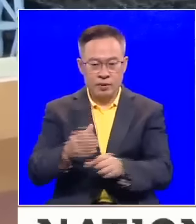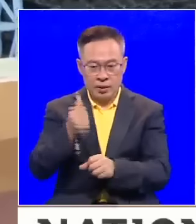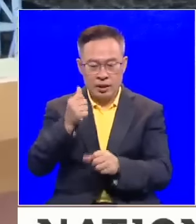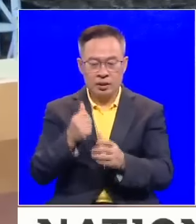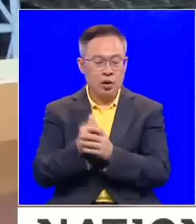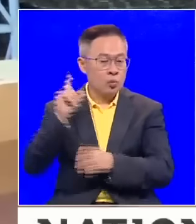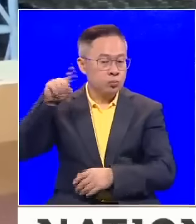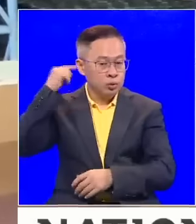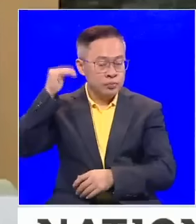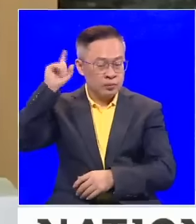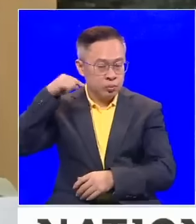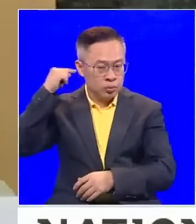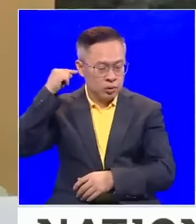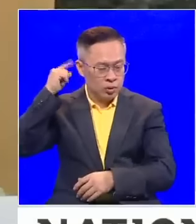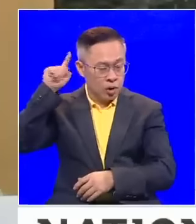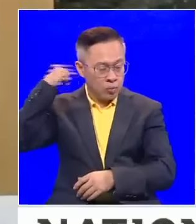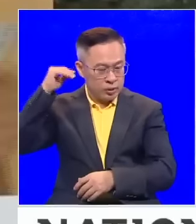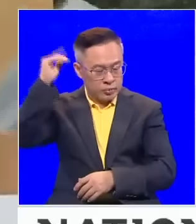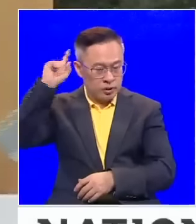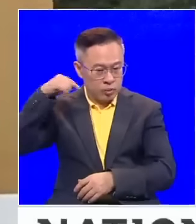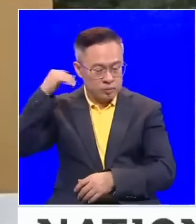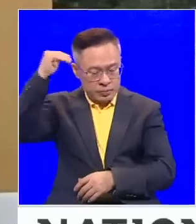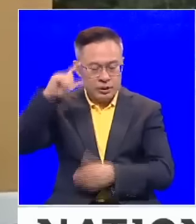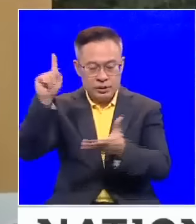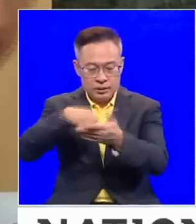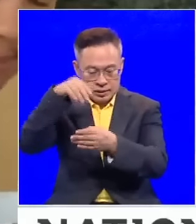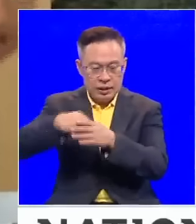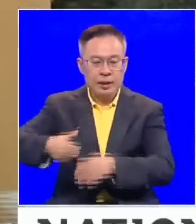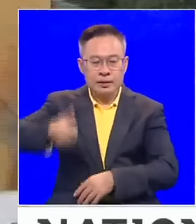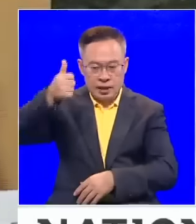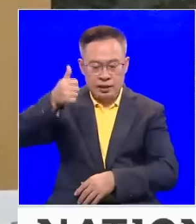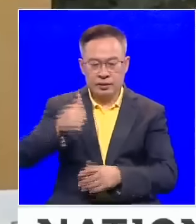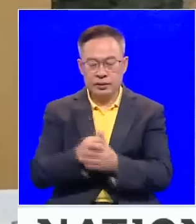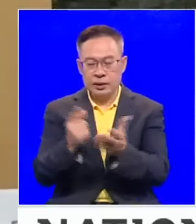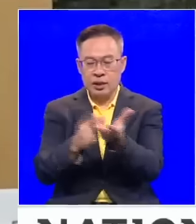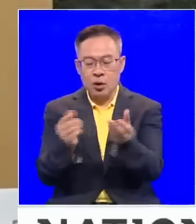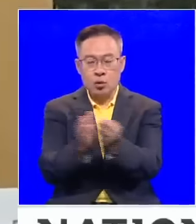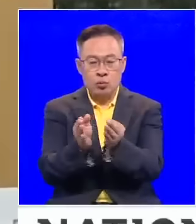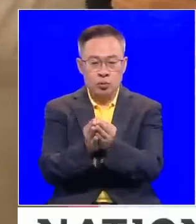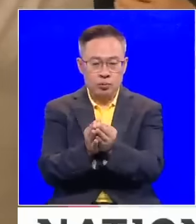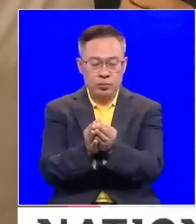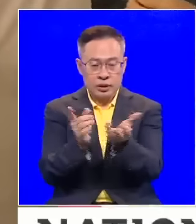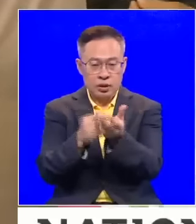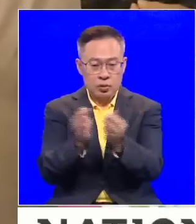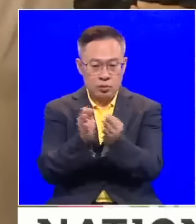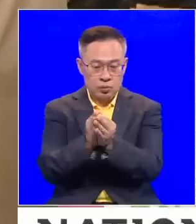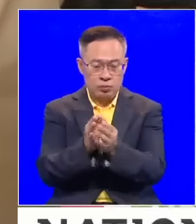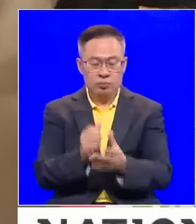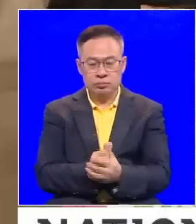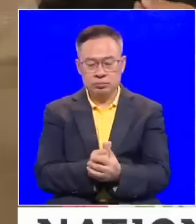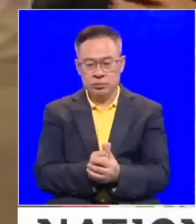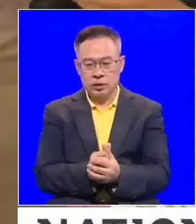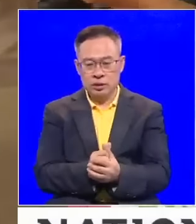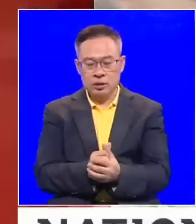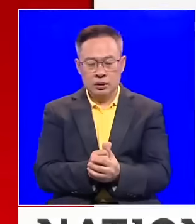ณเป็นพี่สาวคุณอนุชานะคะได้คะแนนไปนะคะก็ชนะคู่